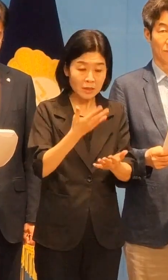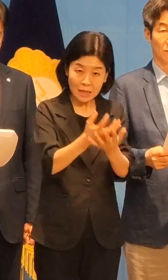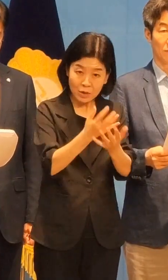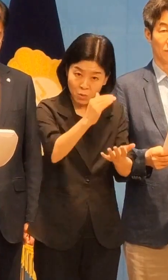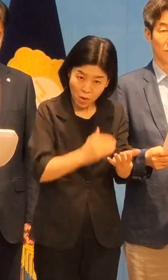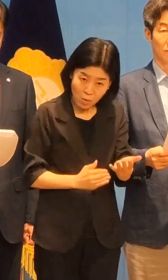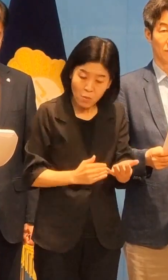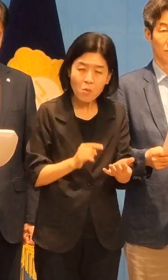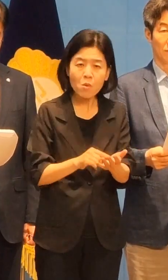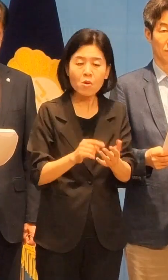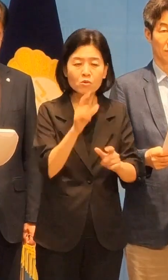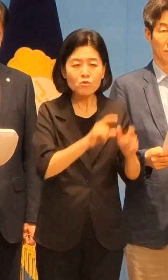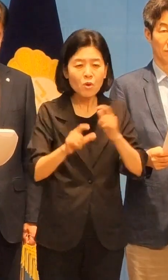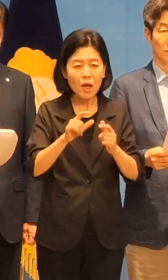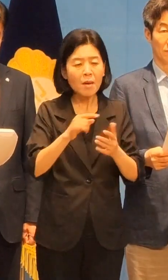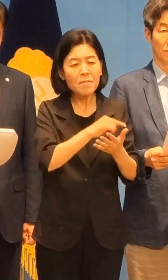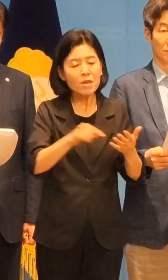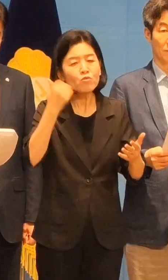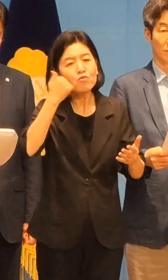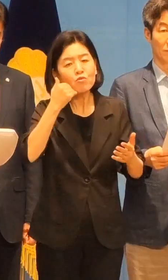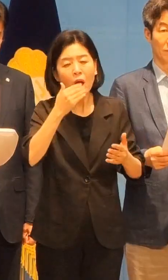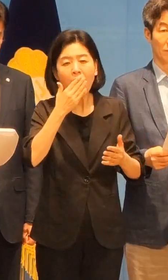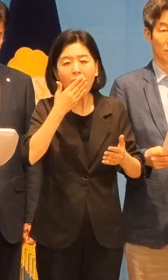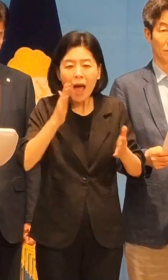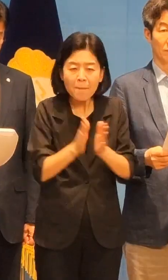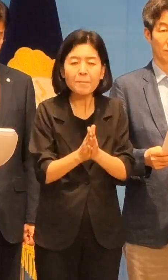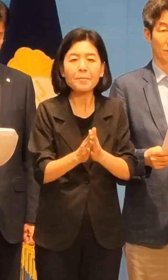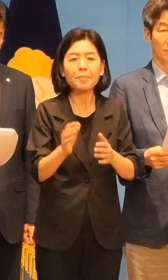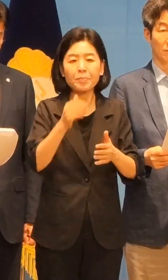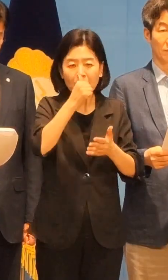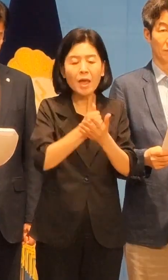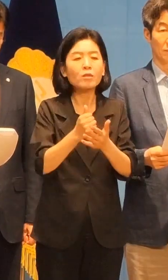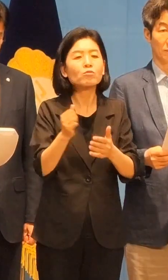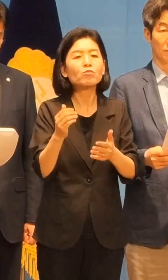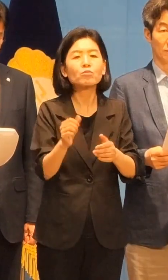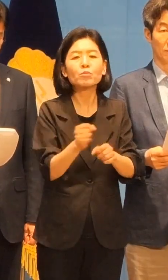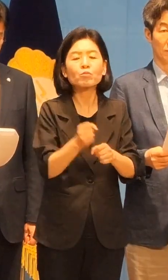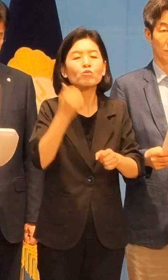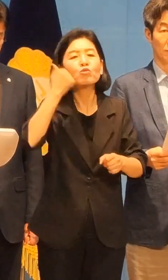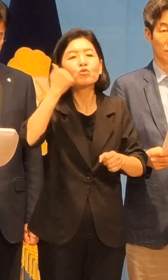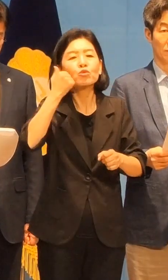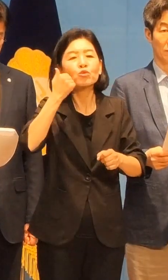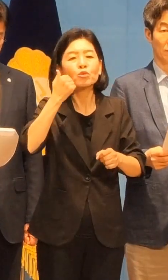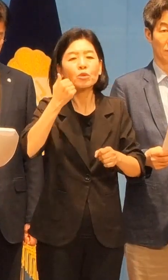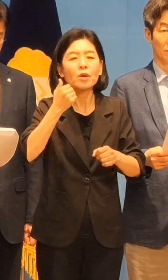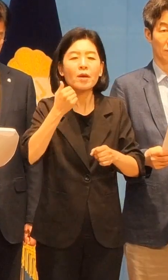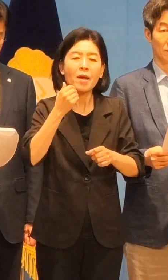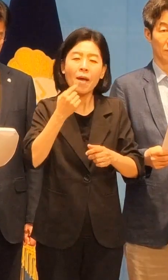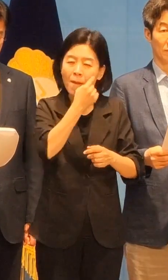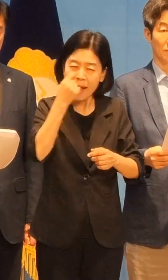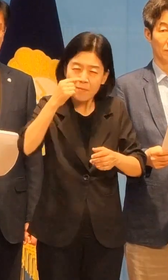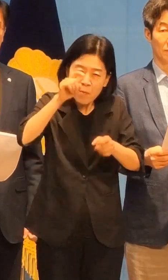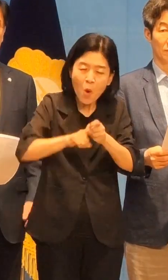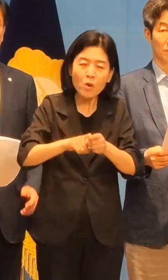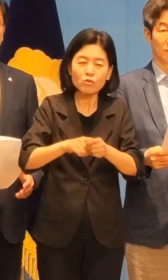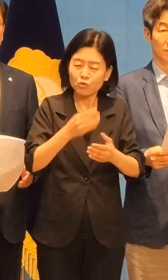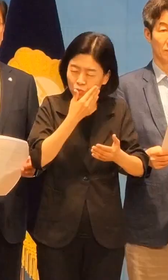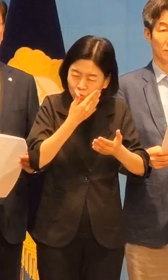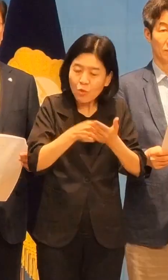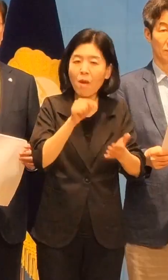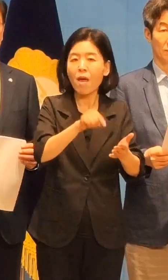공범, 추가 범죄를 확인하기 위한 핵심 수사였습니다. 그럼에도 검찰은 그 기회